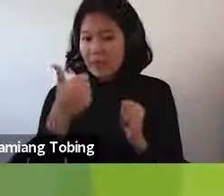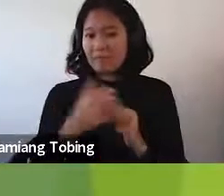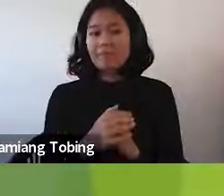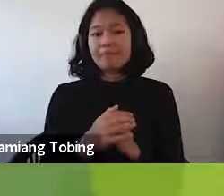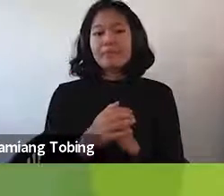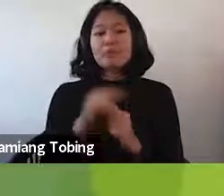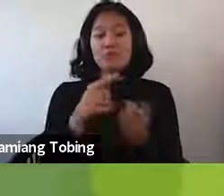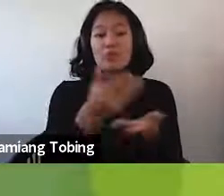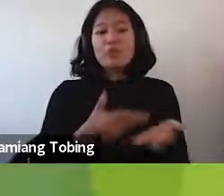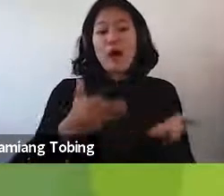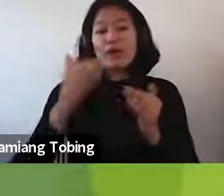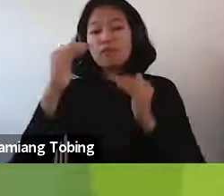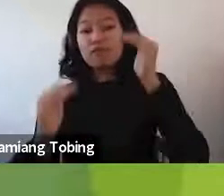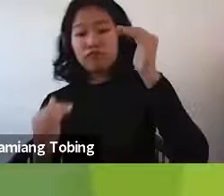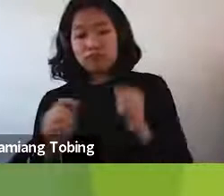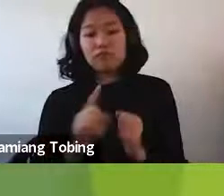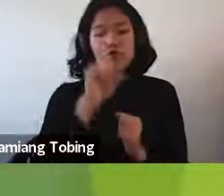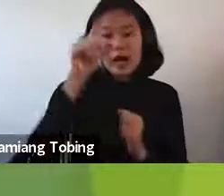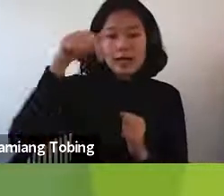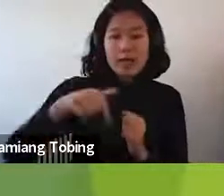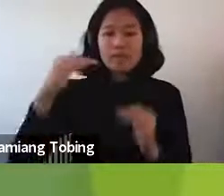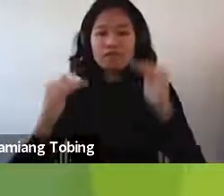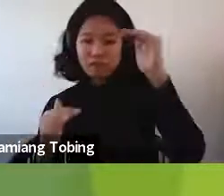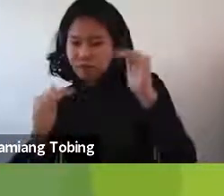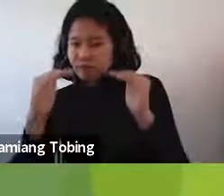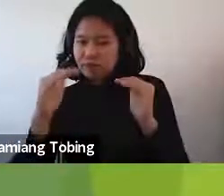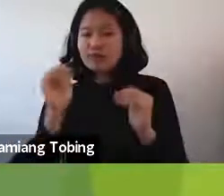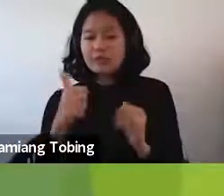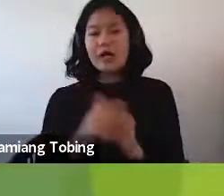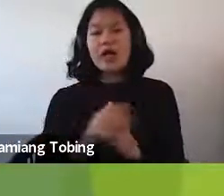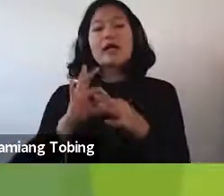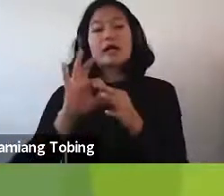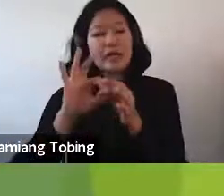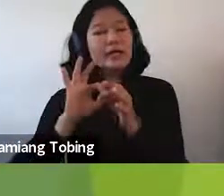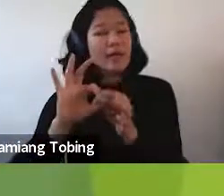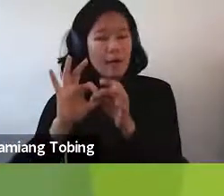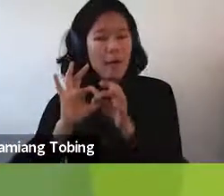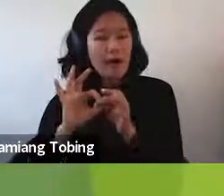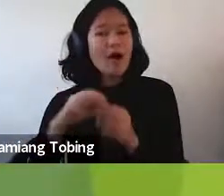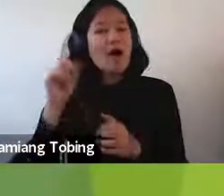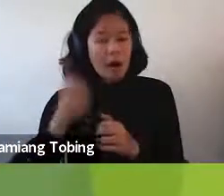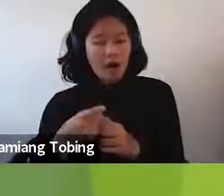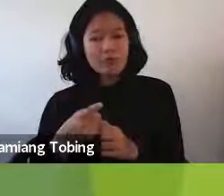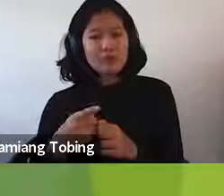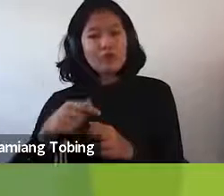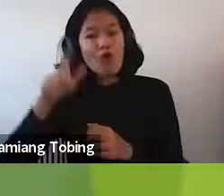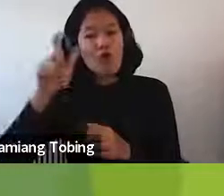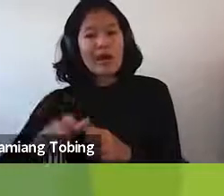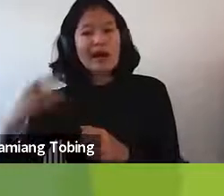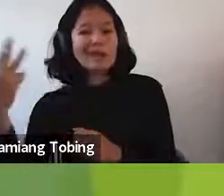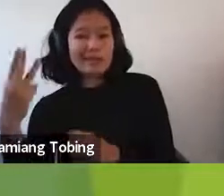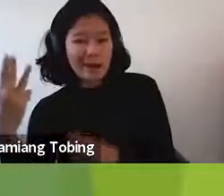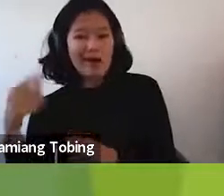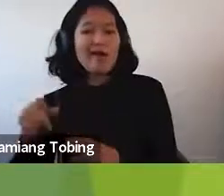ketimpangan wilayah antara selatan dan utara. Kemudian kerjasama dan kemitraan pembangunan, tadi kita harus bekerjasama dengan pihak ketiga, multi-helik, dan